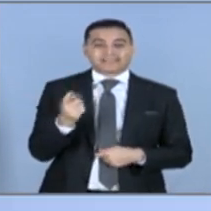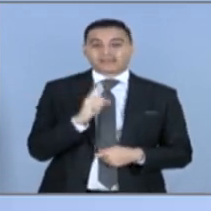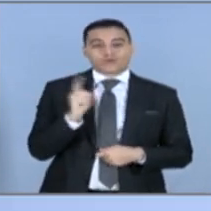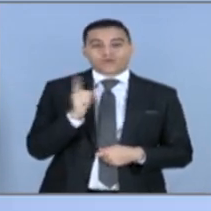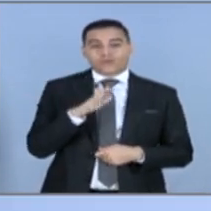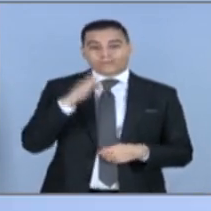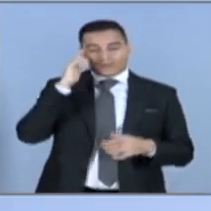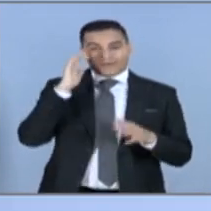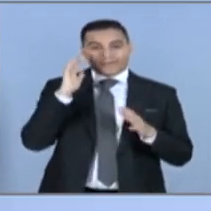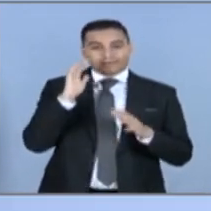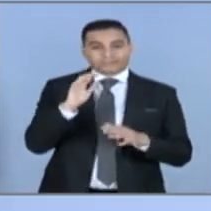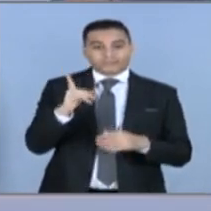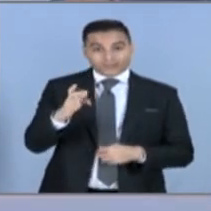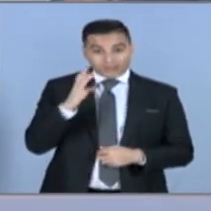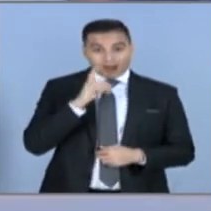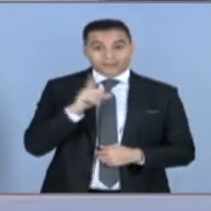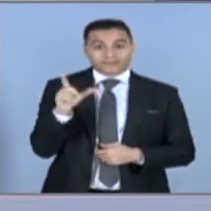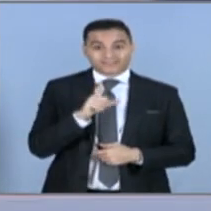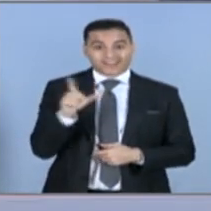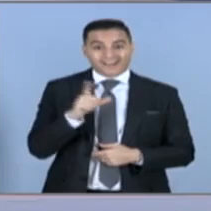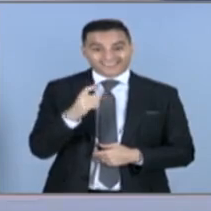كلهم بلموك. إجابة صحيحة.